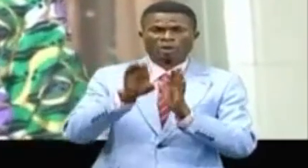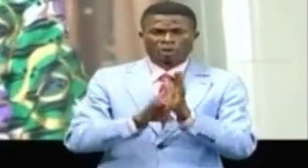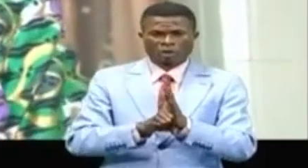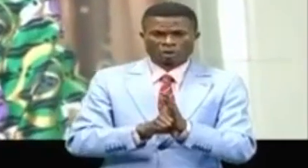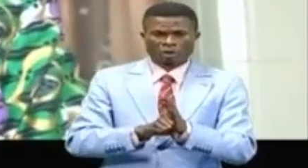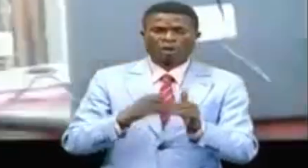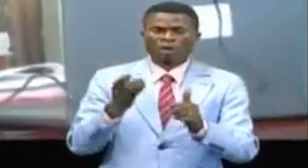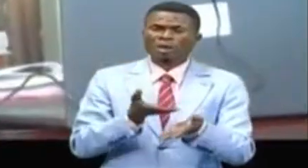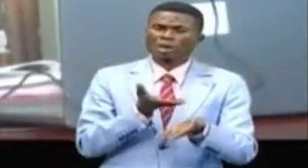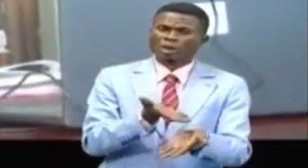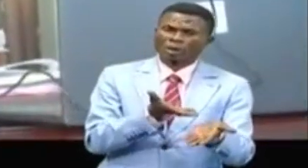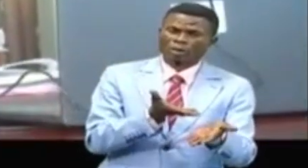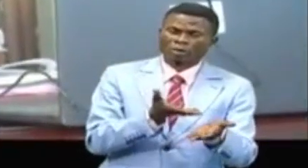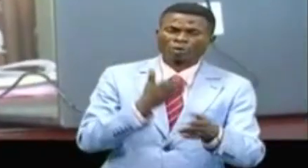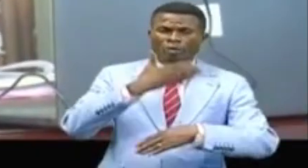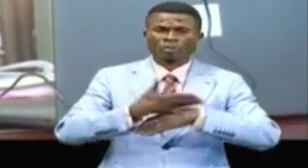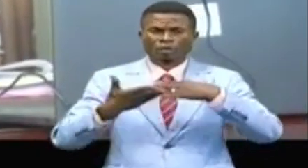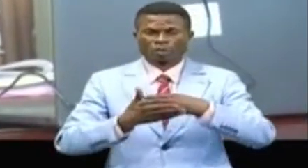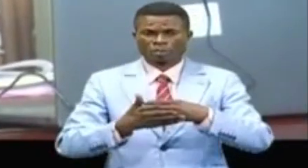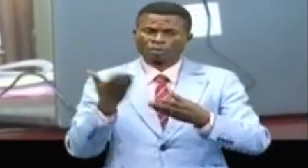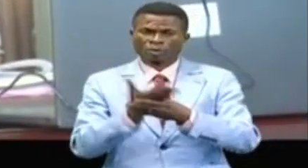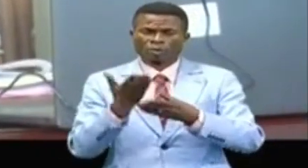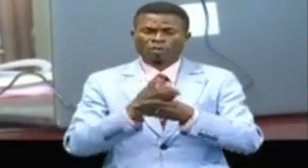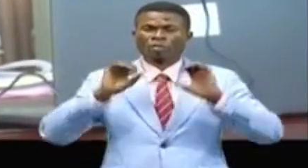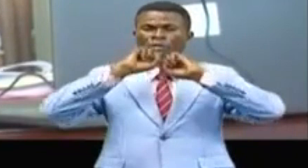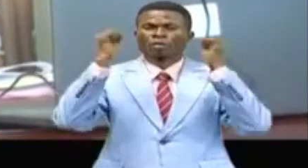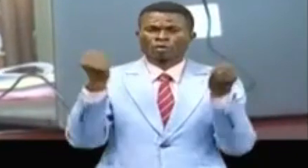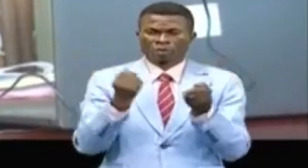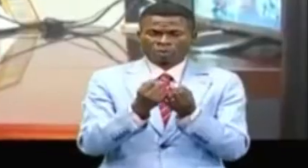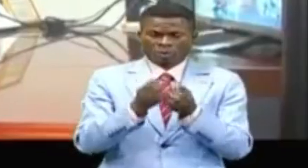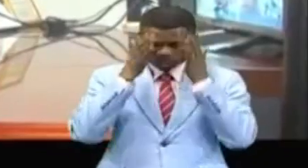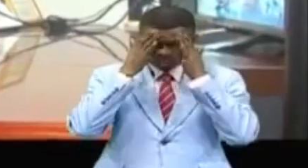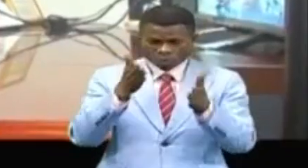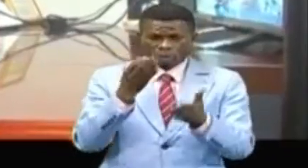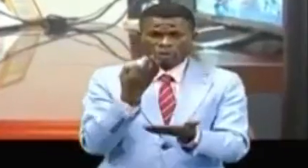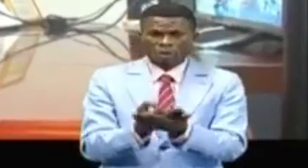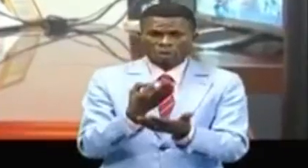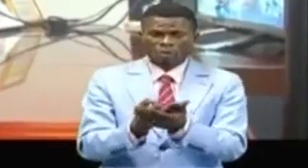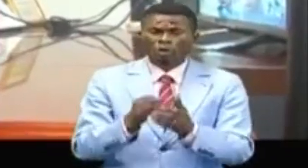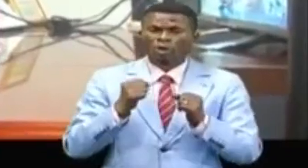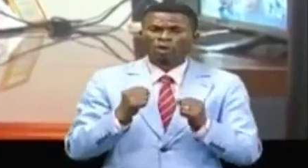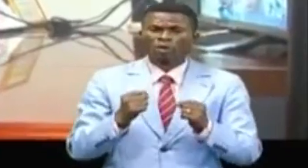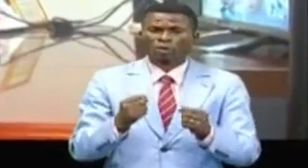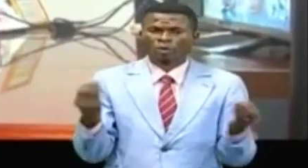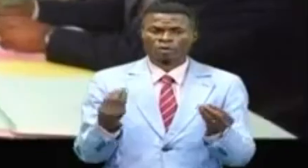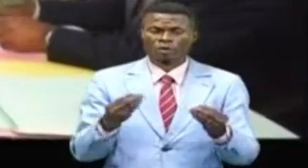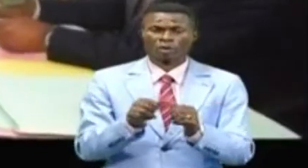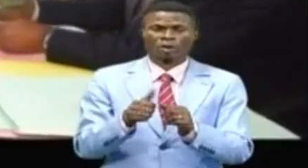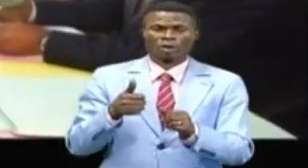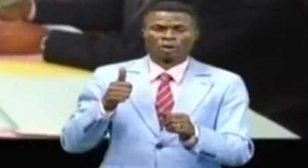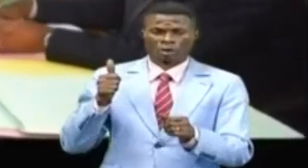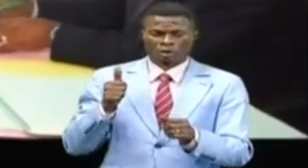en favorisant la construction d'une architecture sociale basée sur des fondements plus solides afin d'éviter